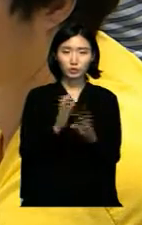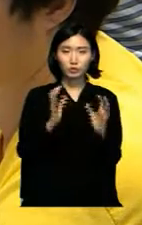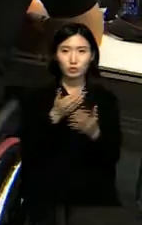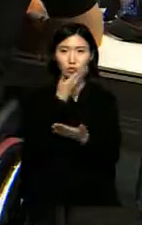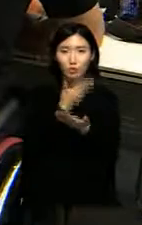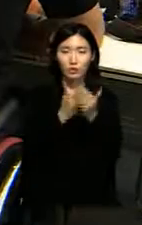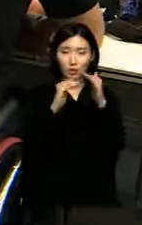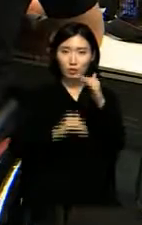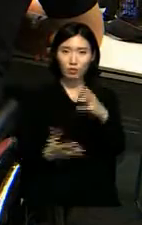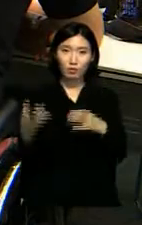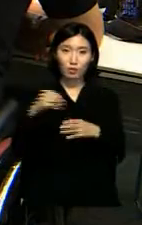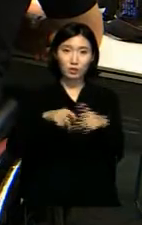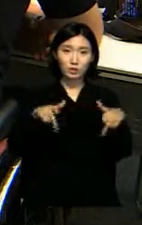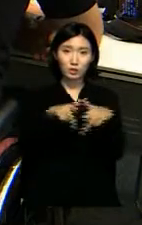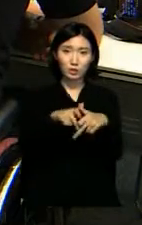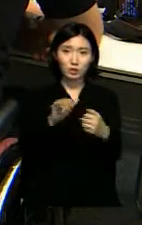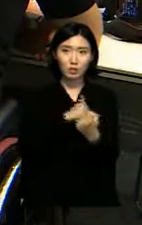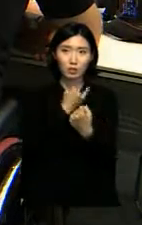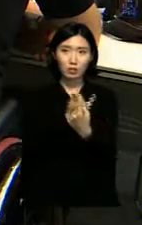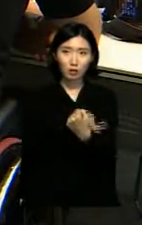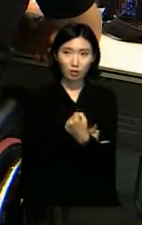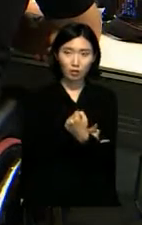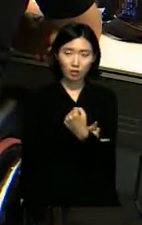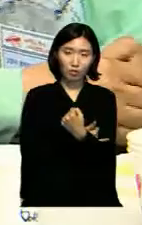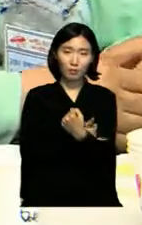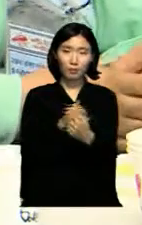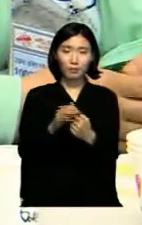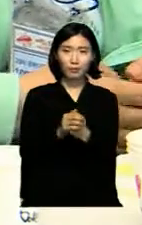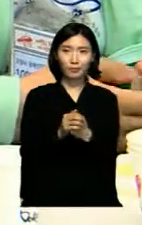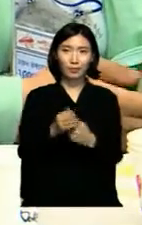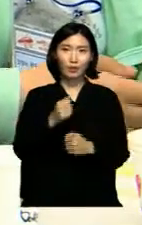주요 내용을 담아 장애인 인권 보장 5개년